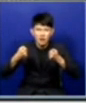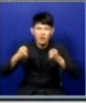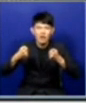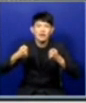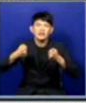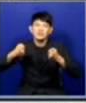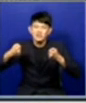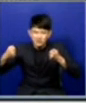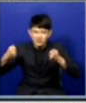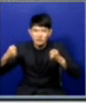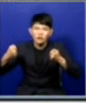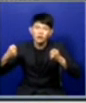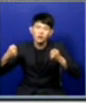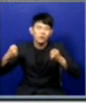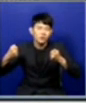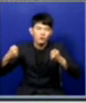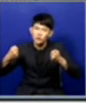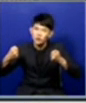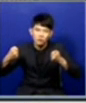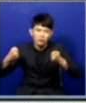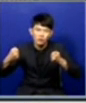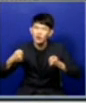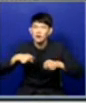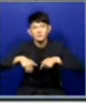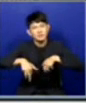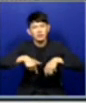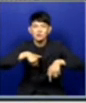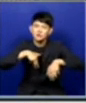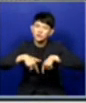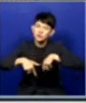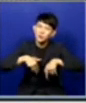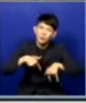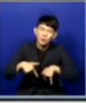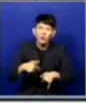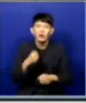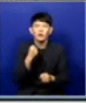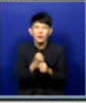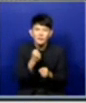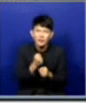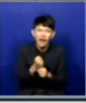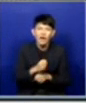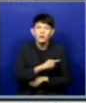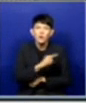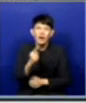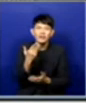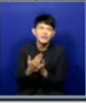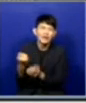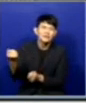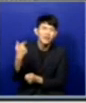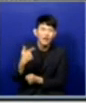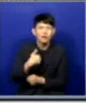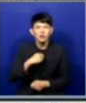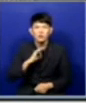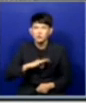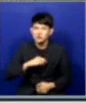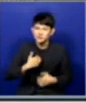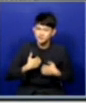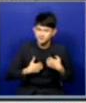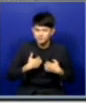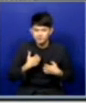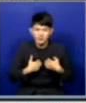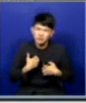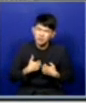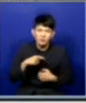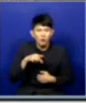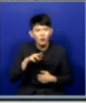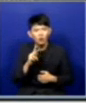แล้วขยายอีกประชาชนคนหาเช้ากินค่ำเริ่มหวั่นไหววิตกกังวลกับการขยายพ.ร.ก.ฉุ